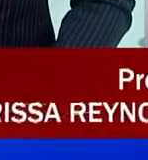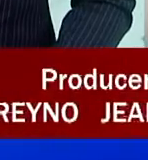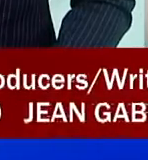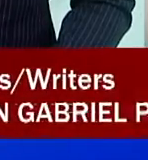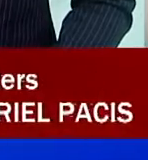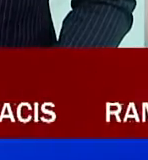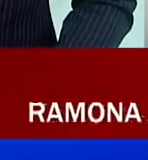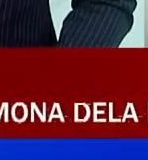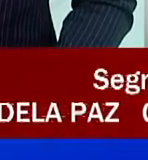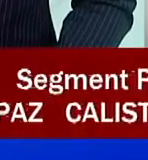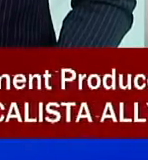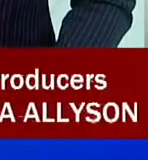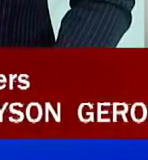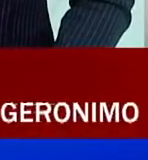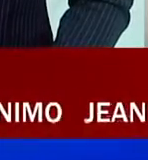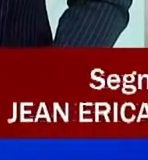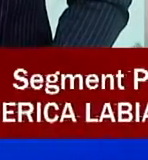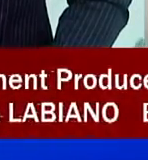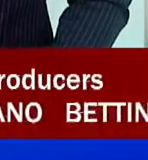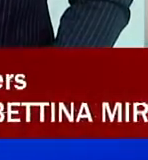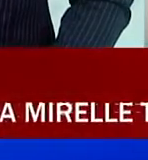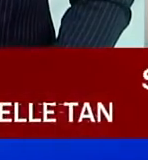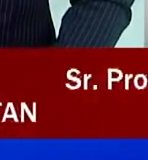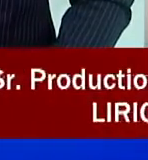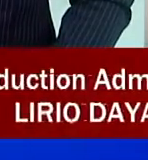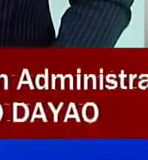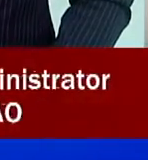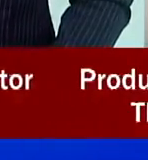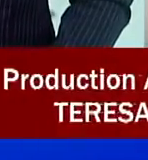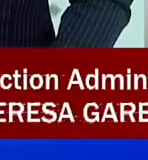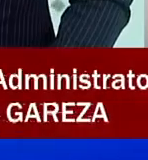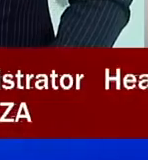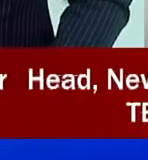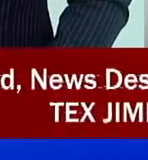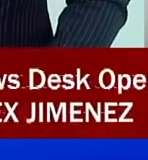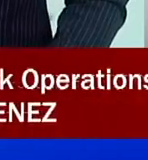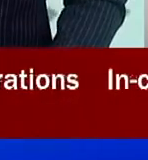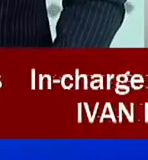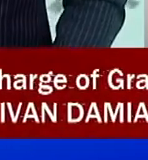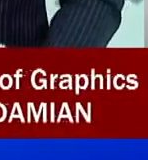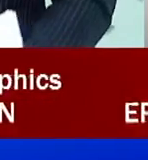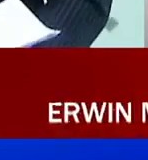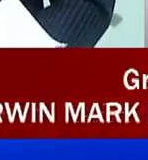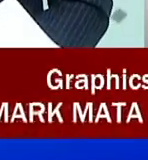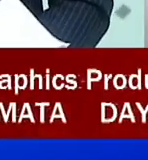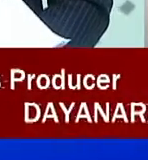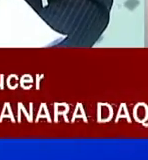lamang. At dahil hindi natutulog ang balita, nakatuto kami 24 oras.